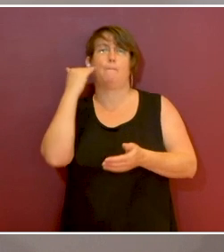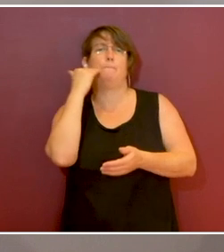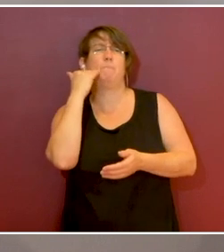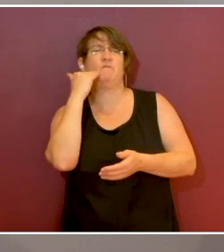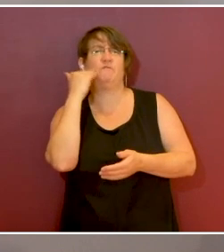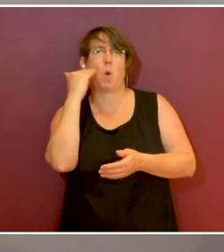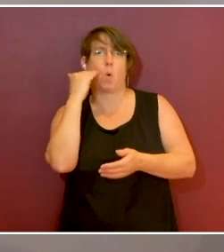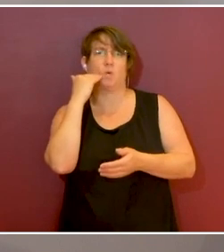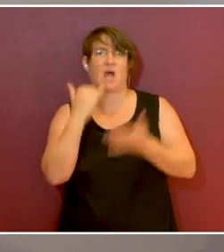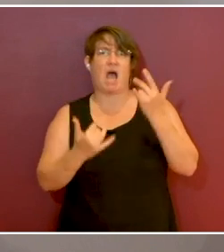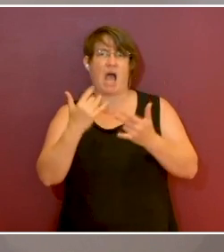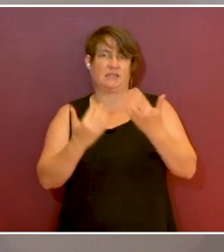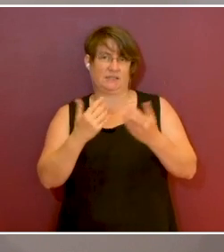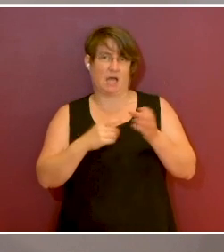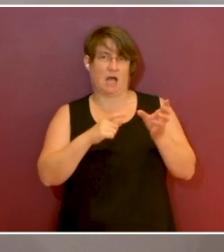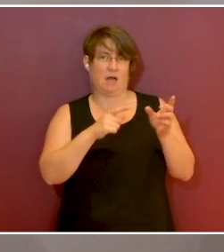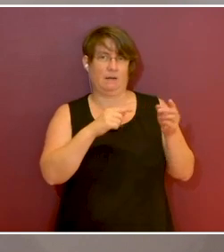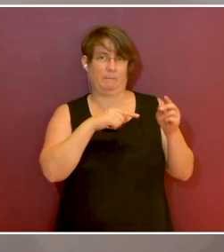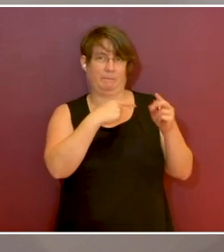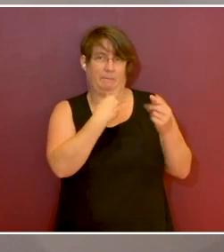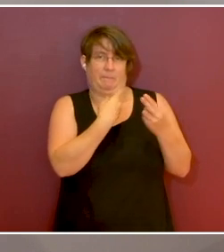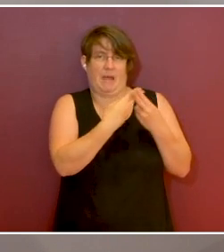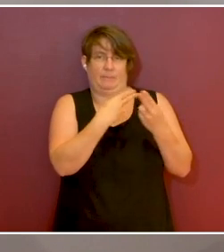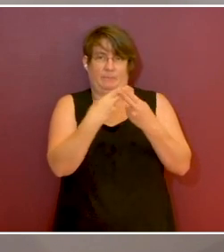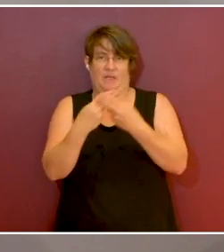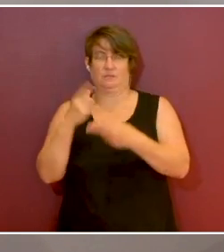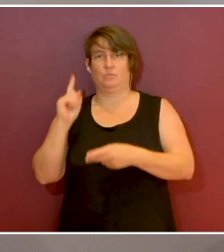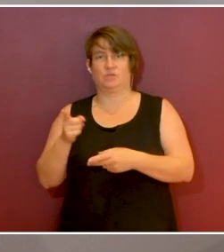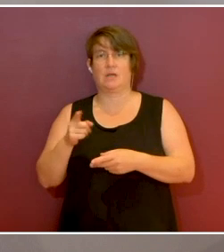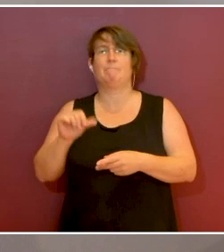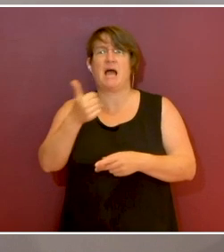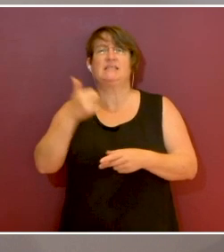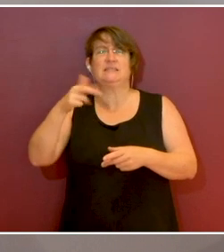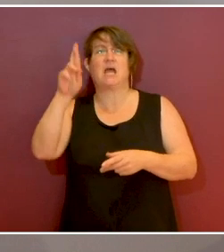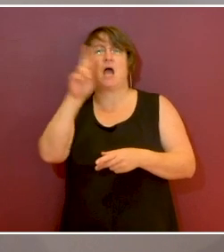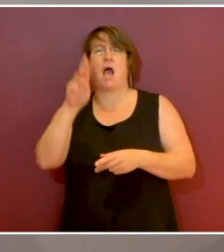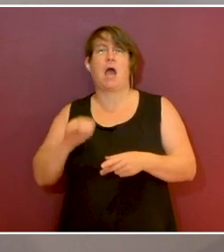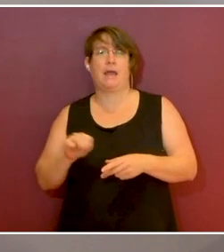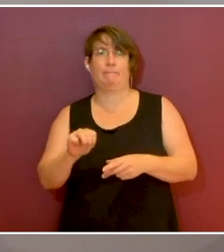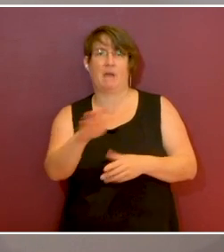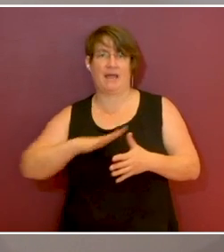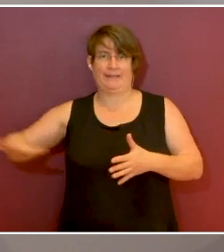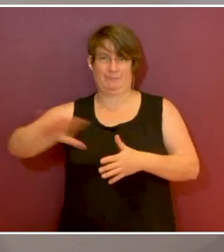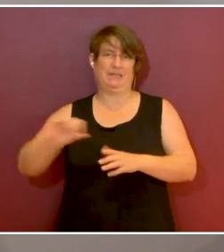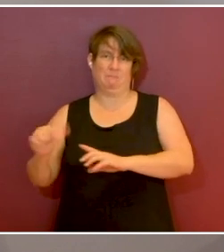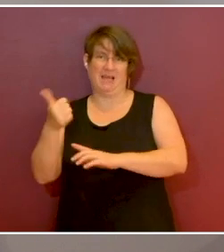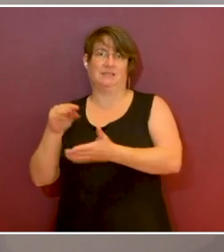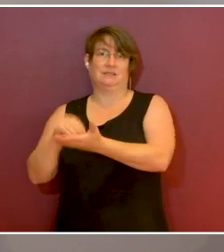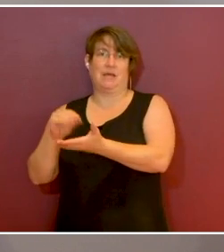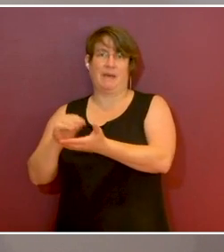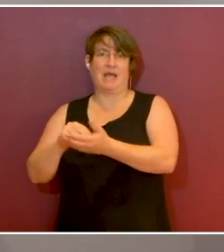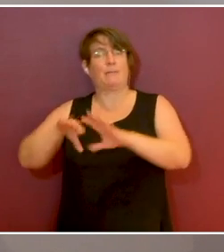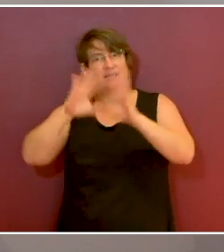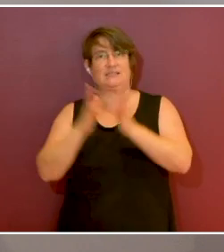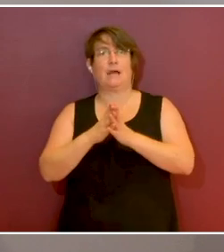die meisten waren im Rhein-Main-Gebiet, aber halt, dass wirklich alle Kreise möglichst gleichmäßig verteilt waren. Und in